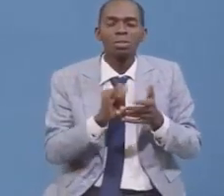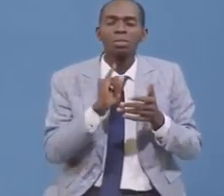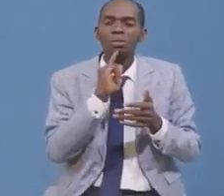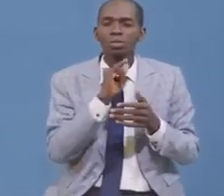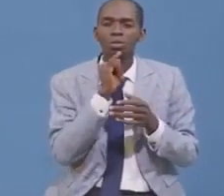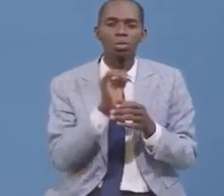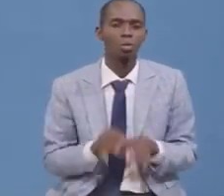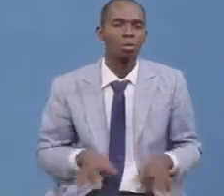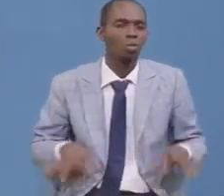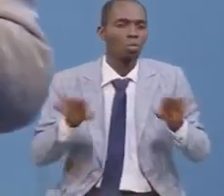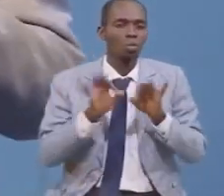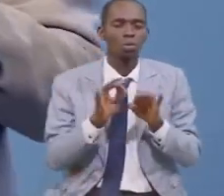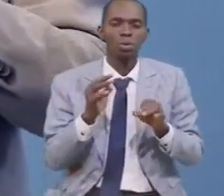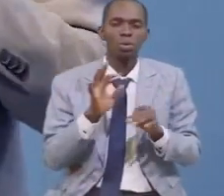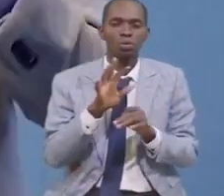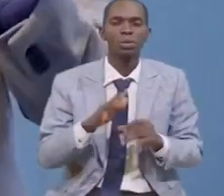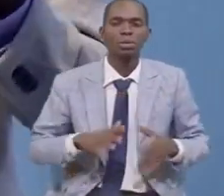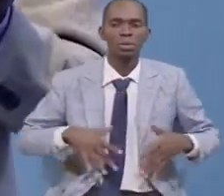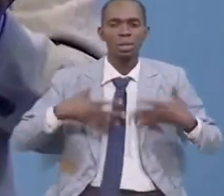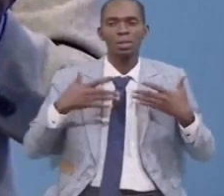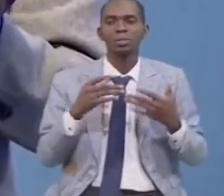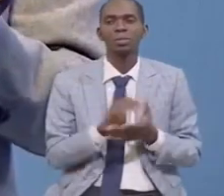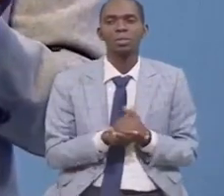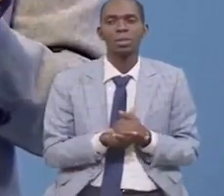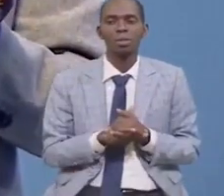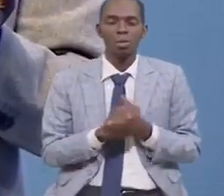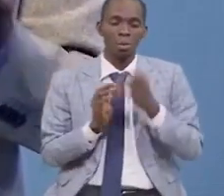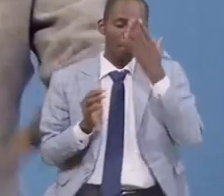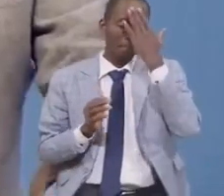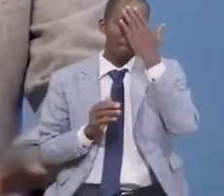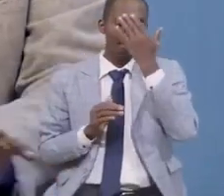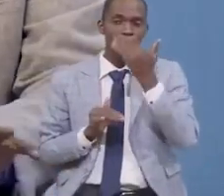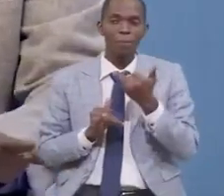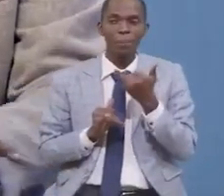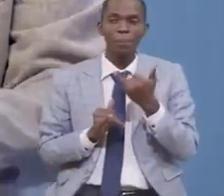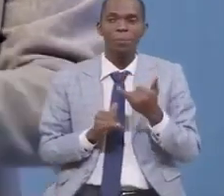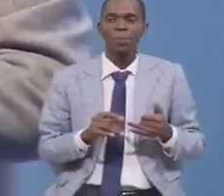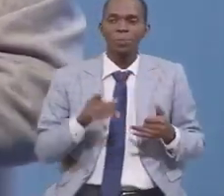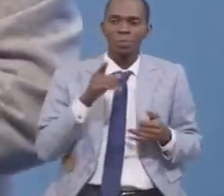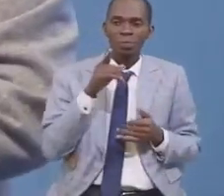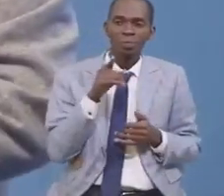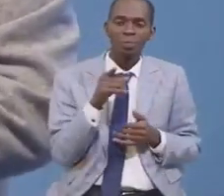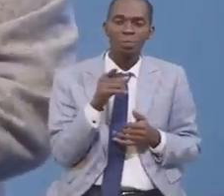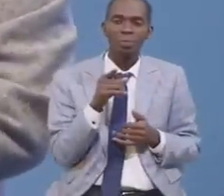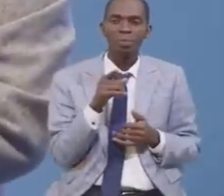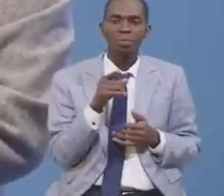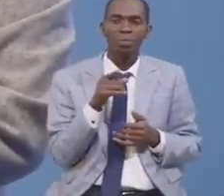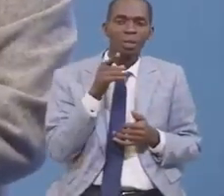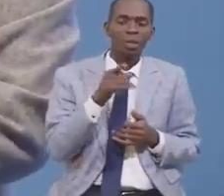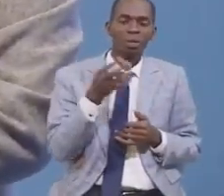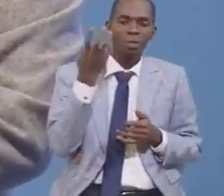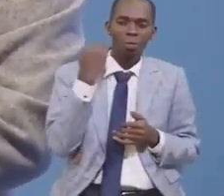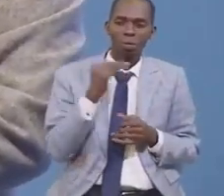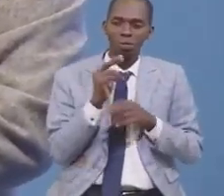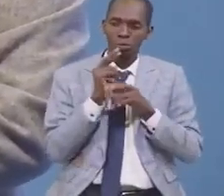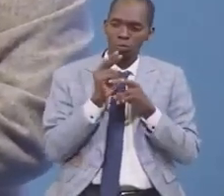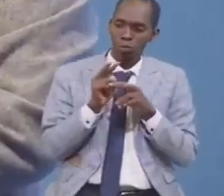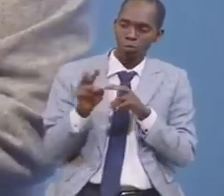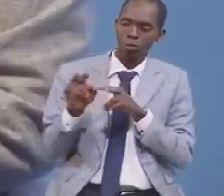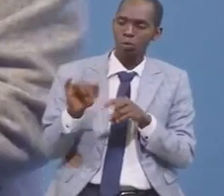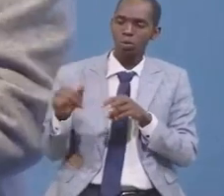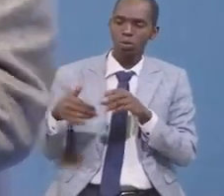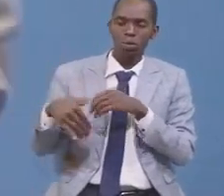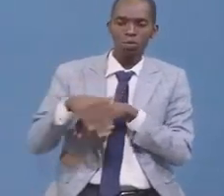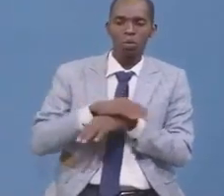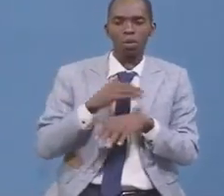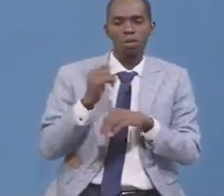అత్యంత గొప్ప ఆధిక్యతను కూడా విడిచిపెట్టి రావాల్సి వచ్చింది. Why? ఎందుకని? He was watching over the call and the calling.